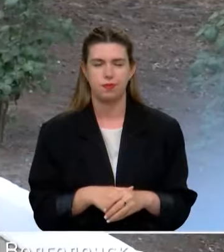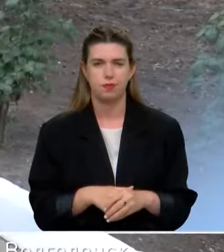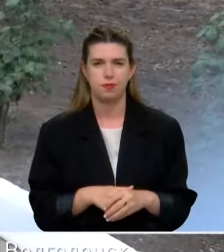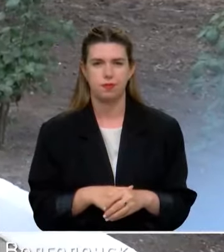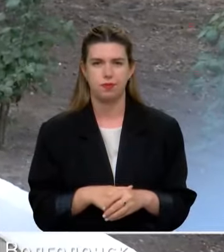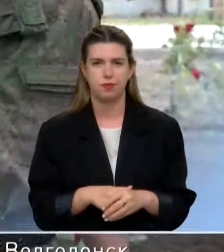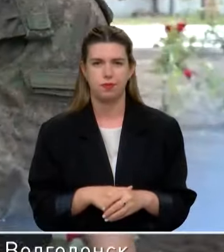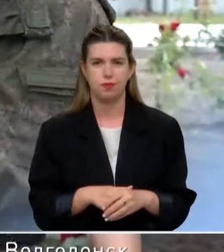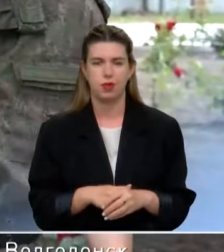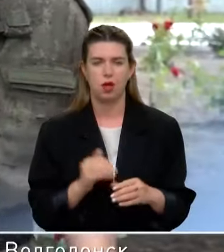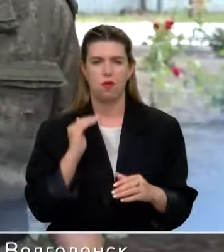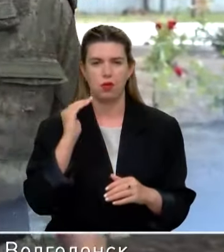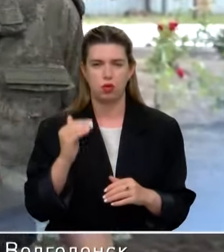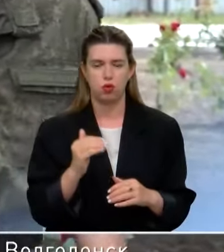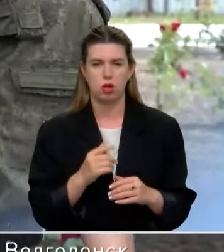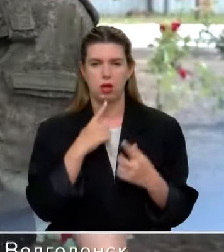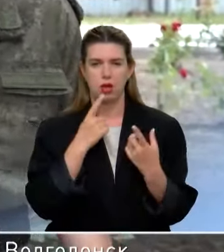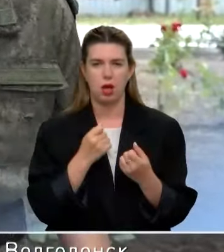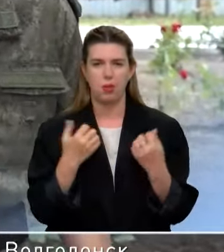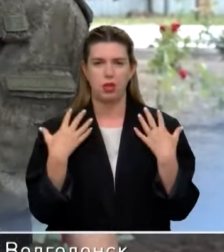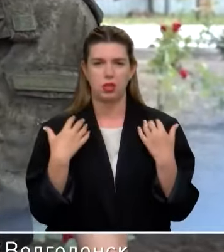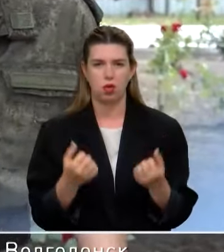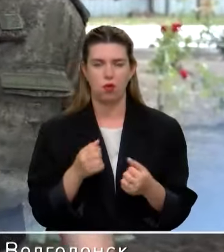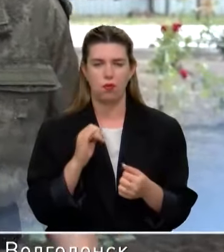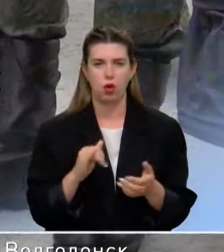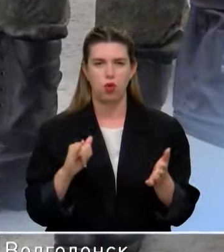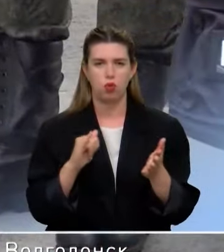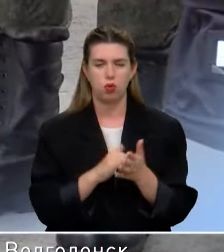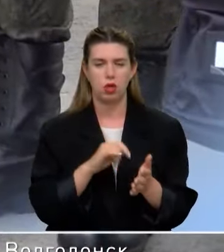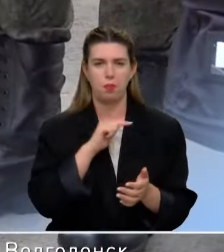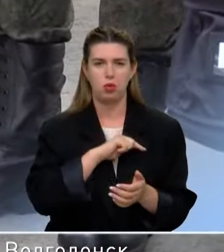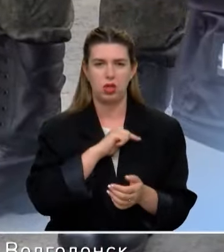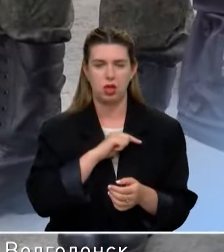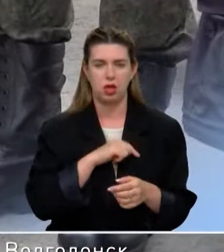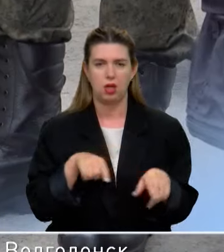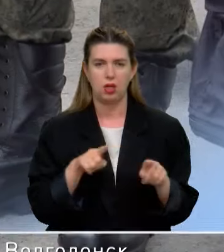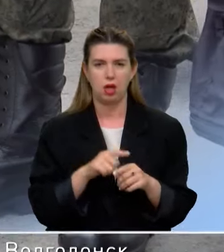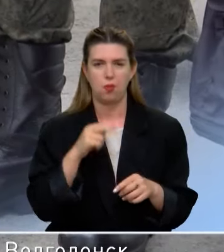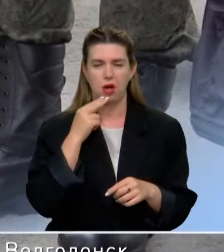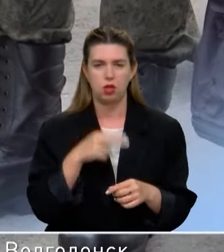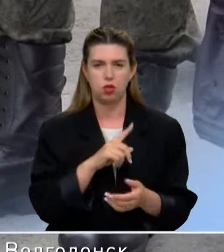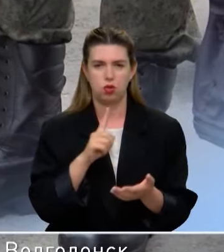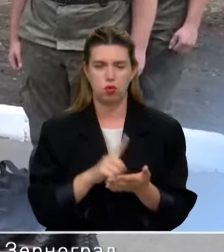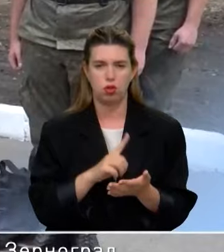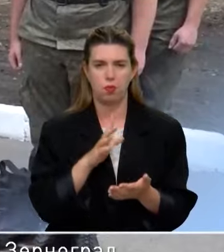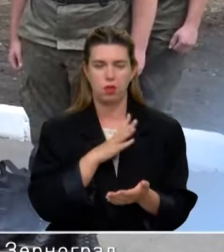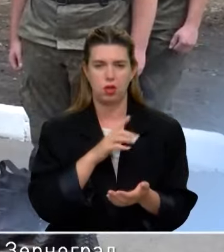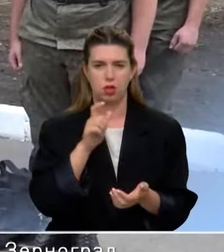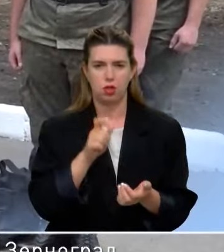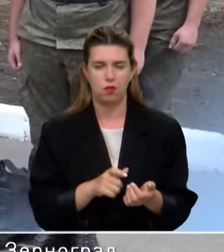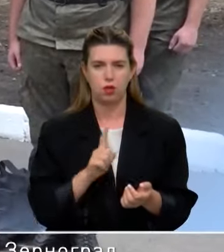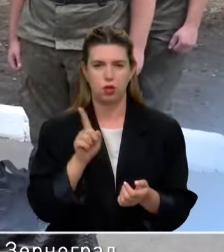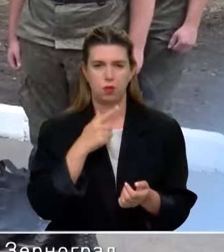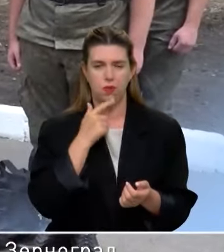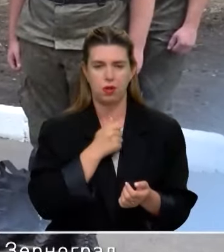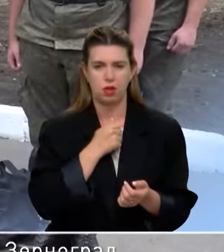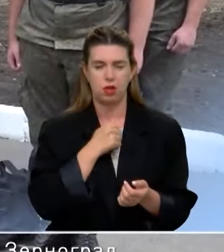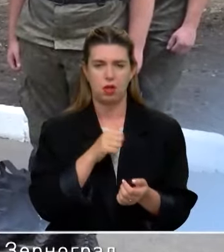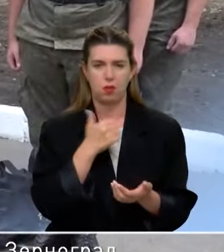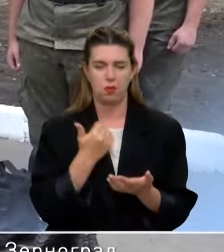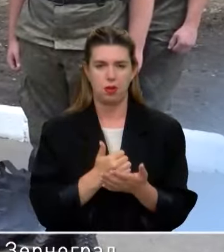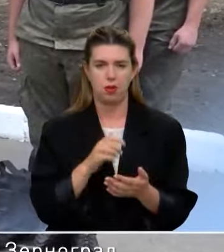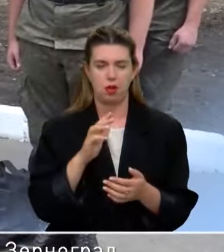коллеги высокий рост крепкое здоровье и устойчивая психика такими качествами обладать призывник чтобы претендовать